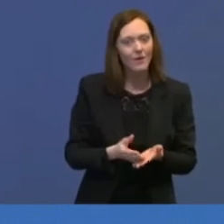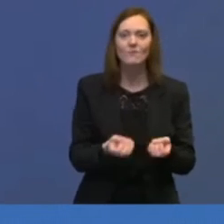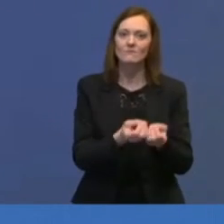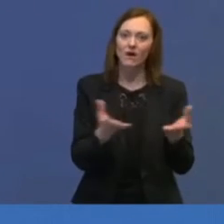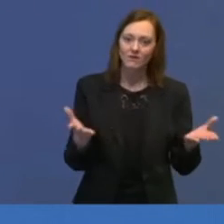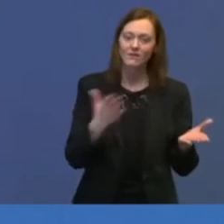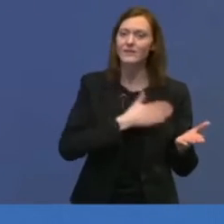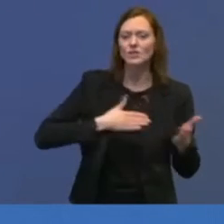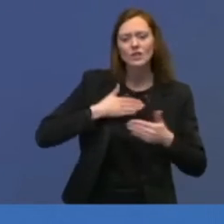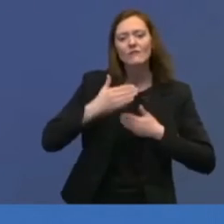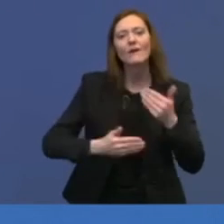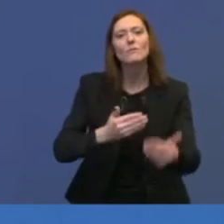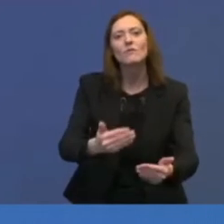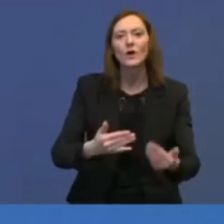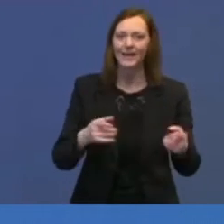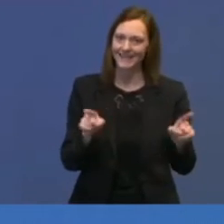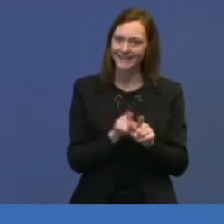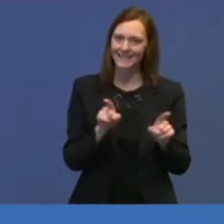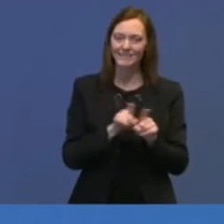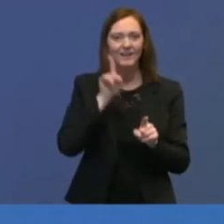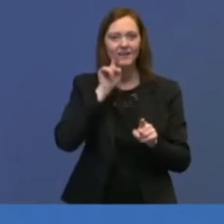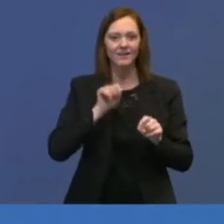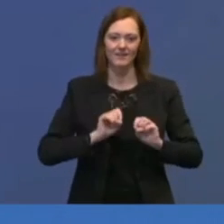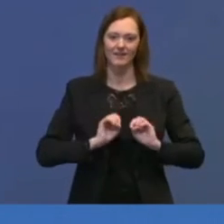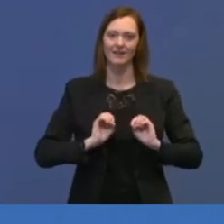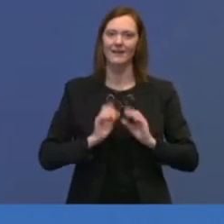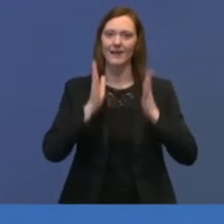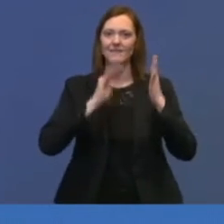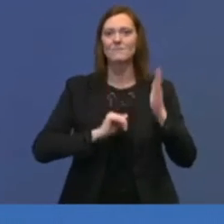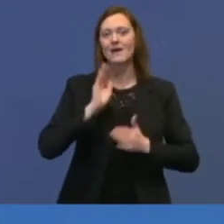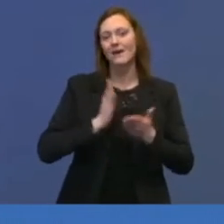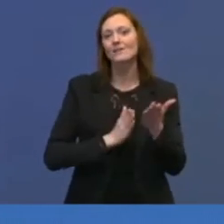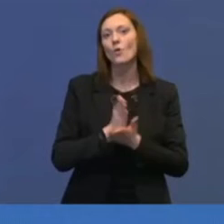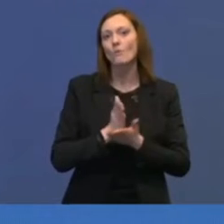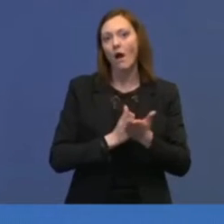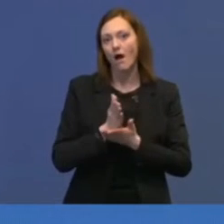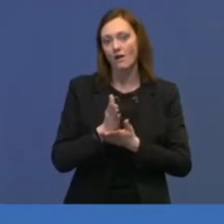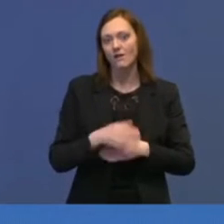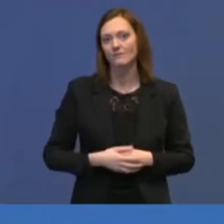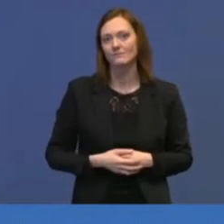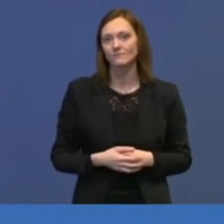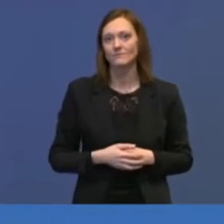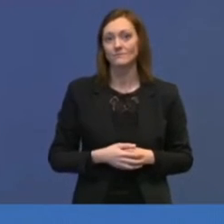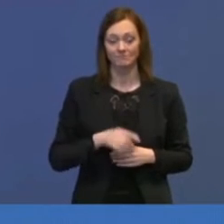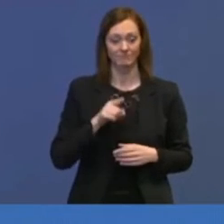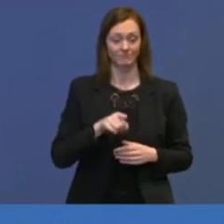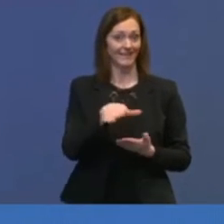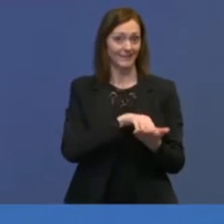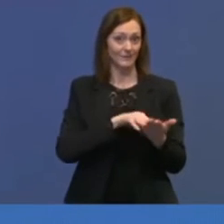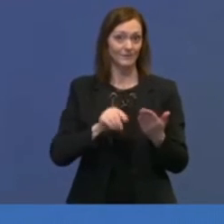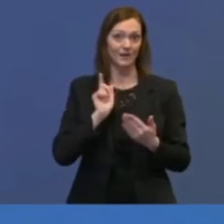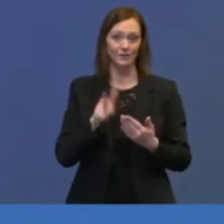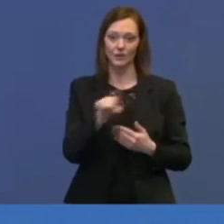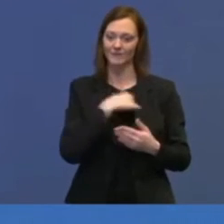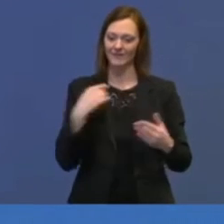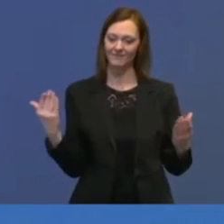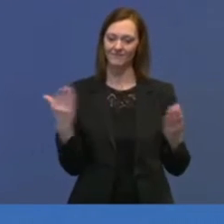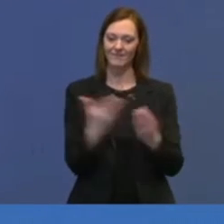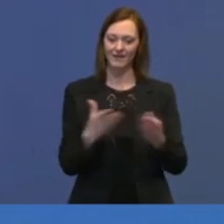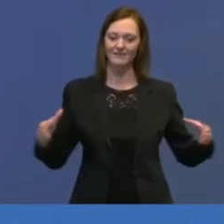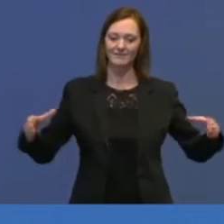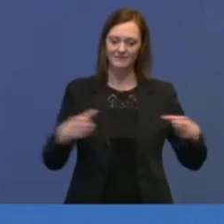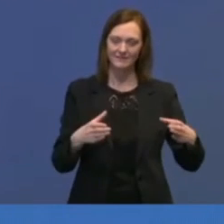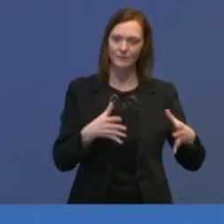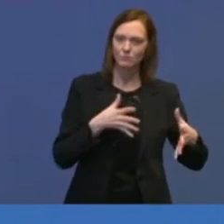in kasto tadpadan bu kontoa nan khatana wa xa nu unwa lankar naa si aadi kurdoom. Wa xa taas ke nay in aynoo si wudacir ah u